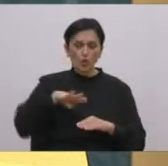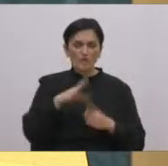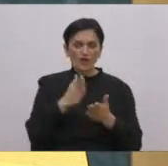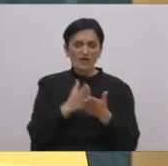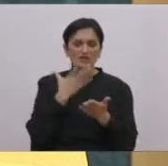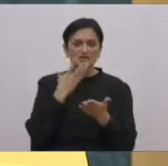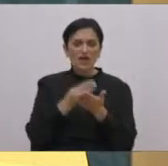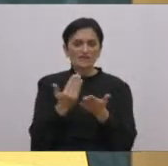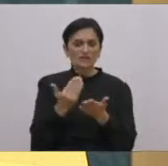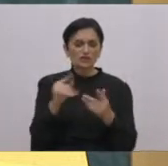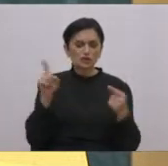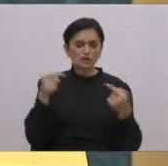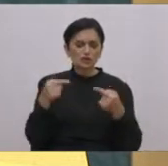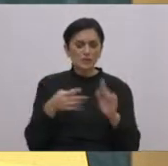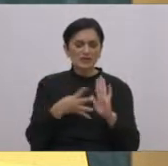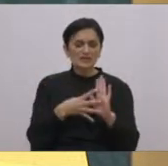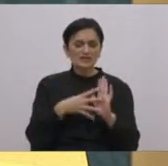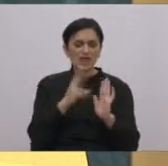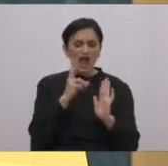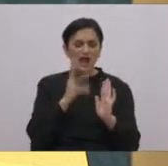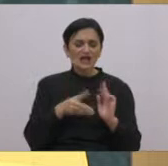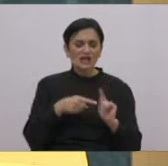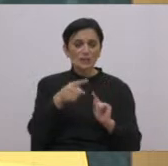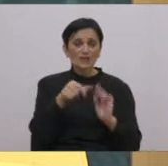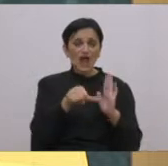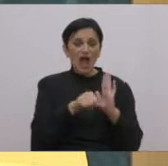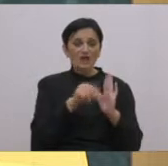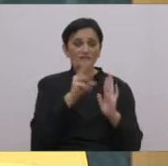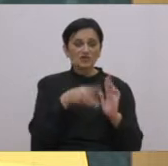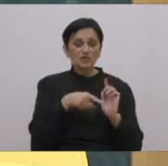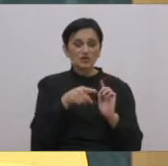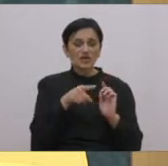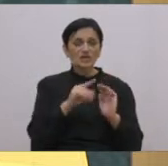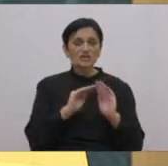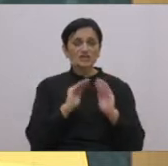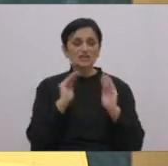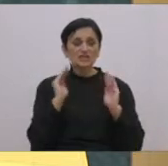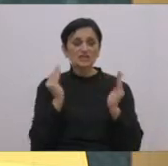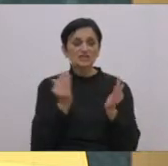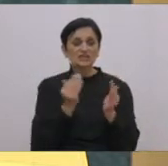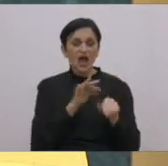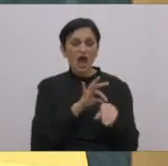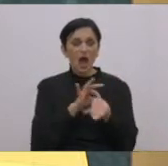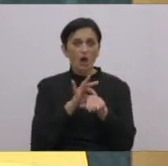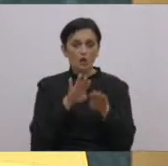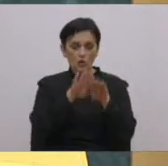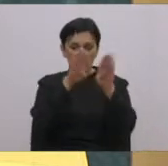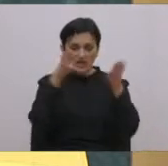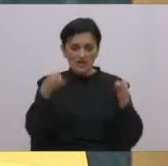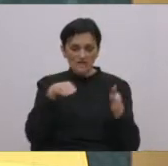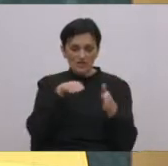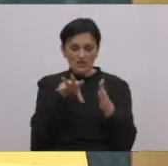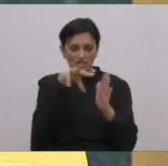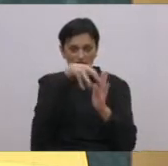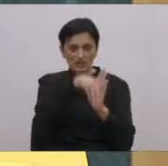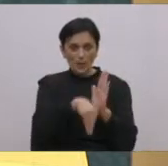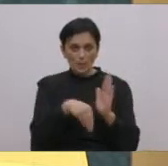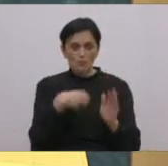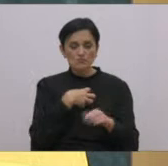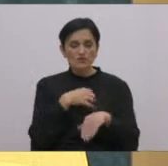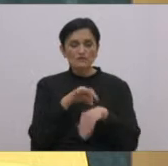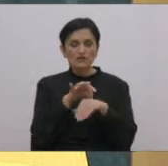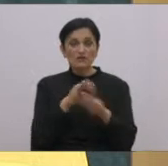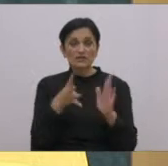și sabamici 3 km, 6 metri diametri, s-a evacuat se ogirabi și chatulit, umnișnalovane samușaui knagace olde